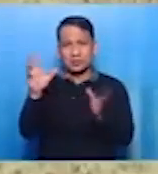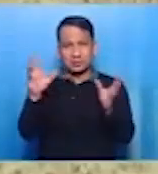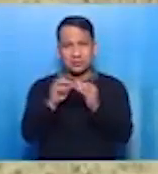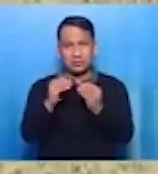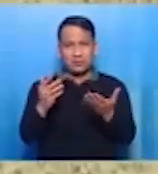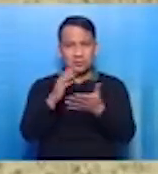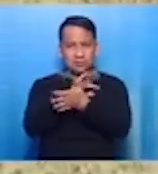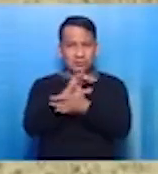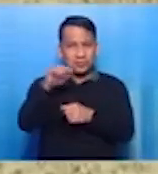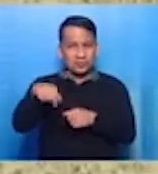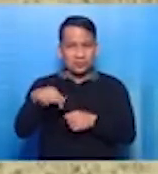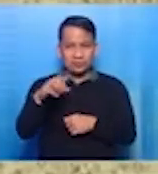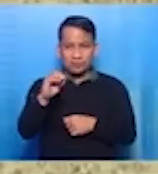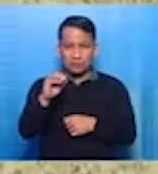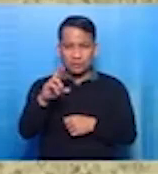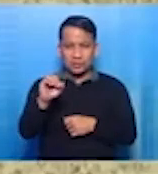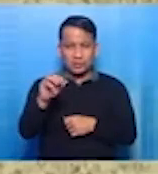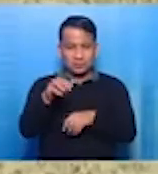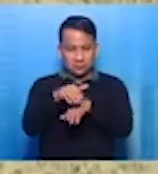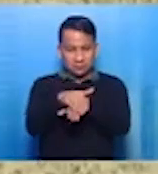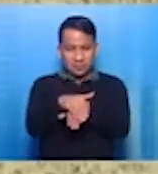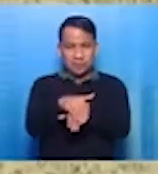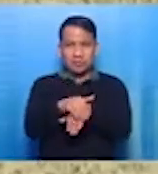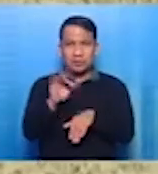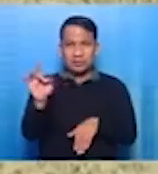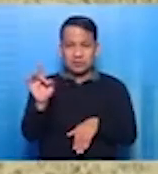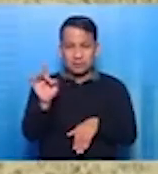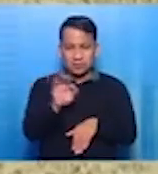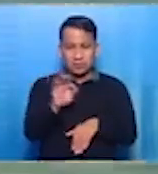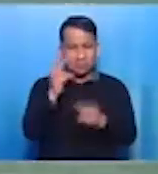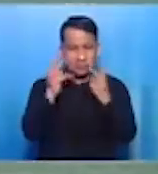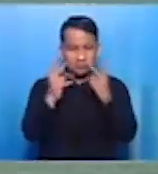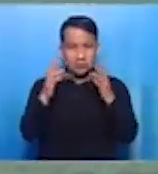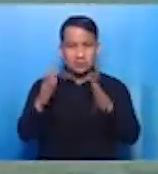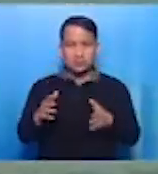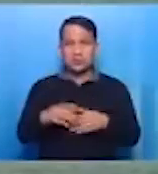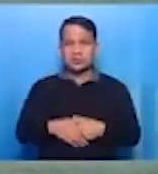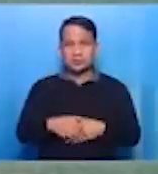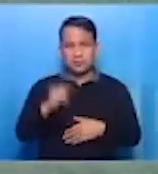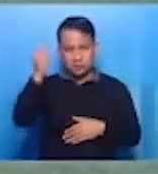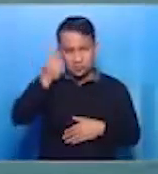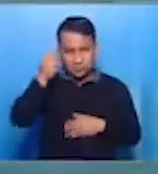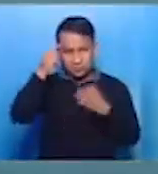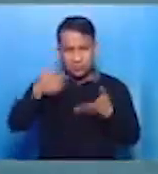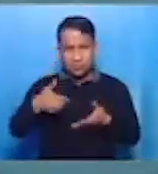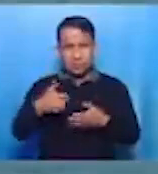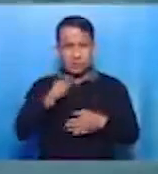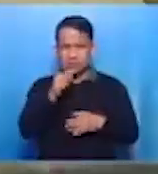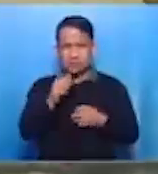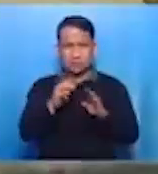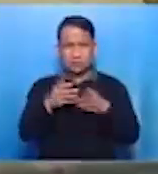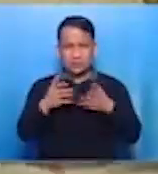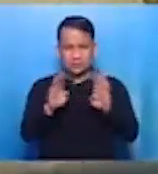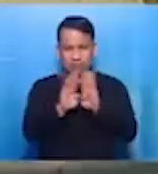kabuuan COVID-19 cases sa Oriental Mindoro. 89 sa kanila, pawang mga dayo. Kaya si Governor Bonds Dolor kontra sa